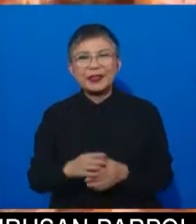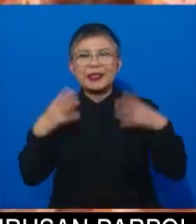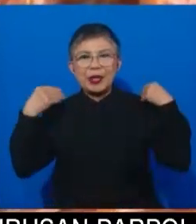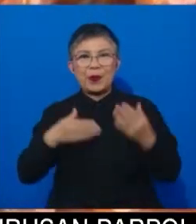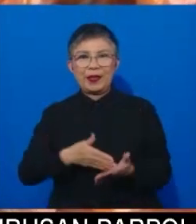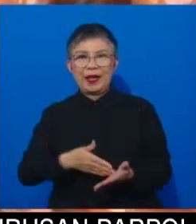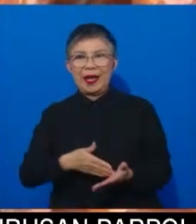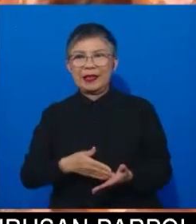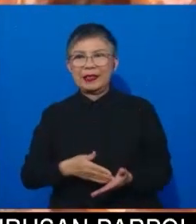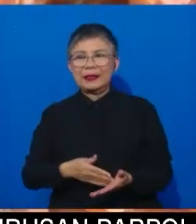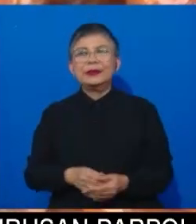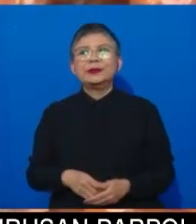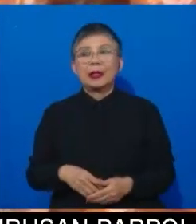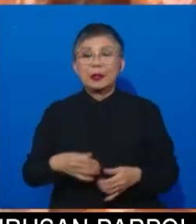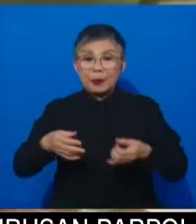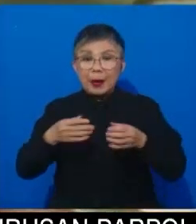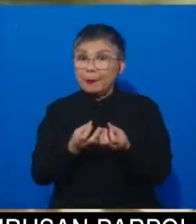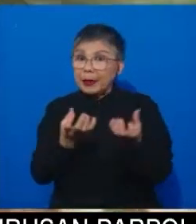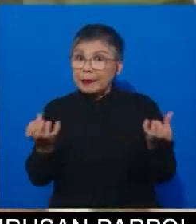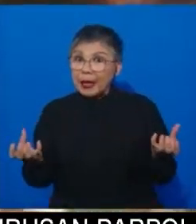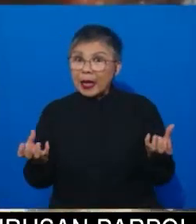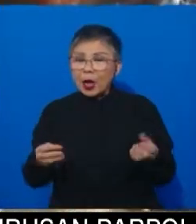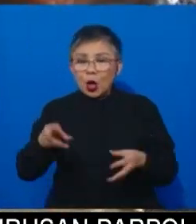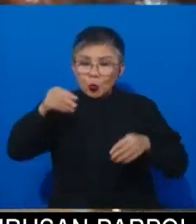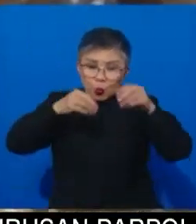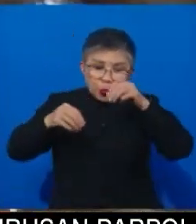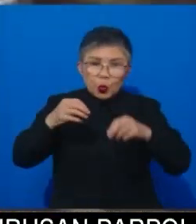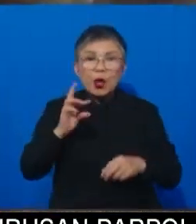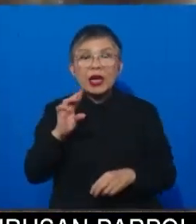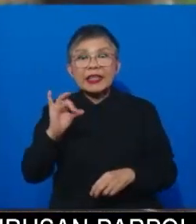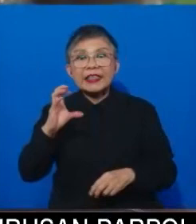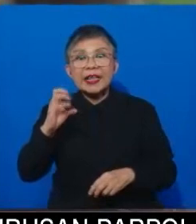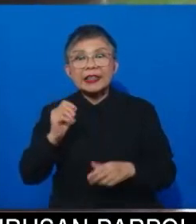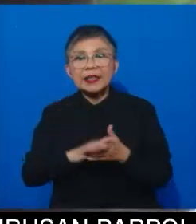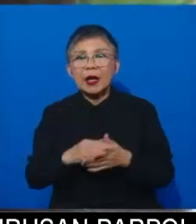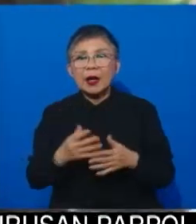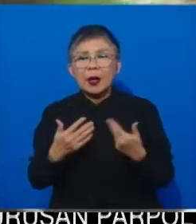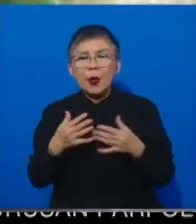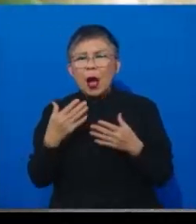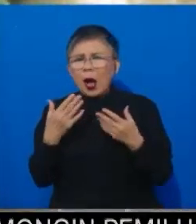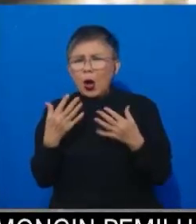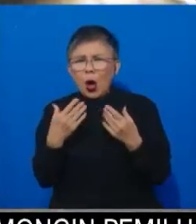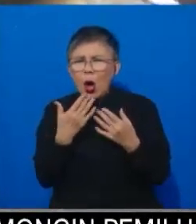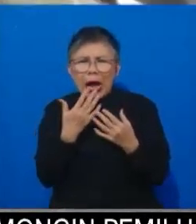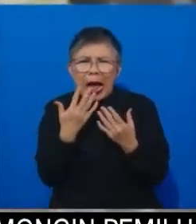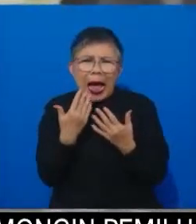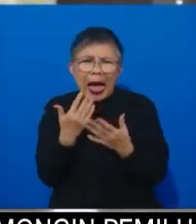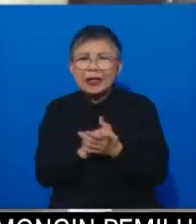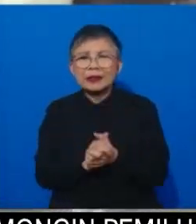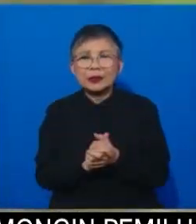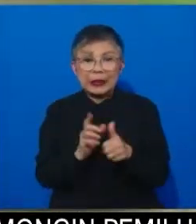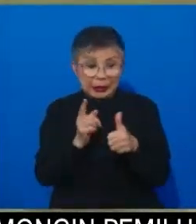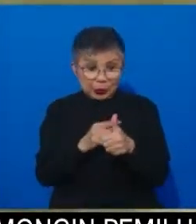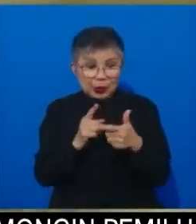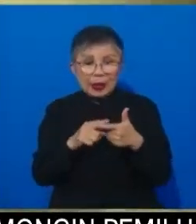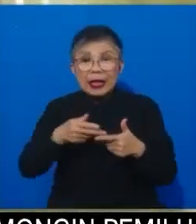dengan mie ayam pada umumnya, yang membedakan adalah bumbu rempah rica-rica sehingga memiliki cita rasa berbeda. Tidak hanya itu,